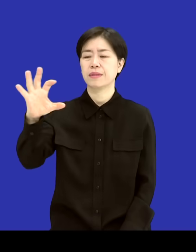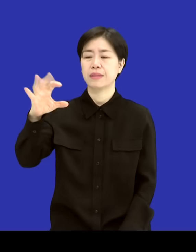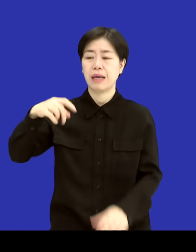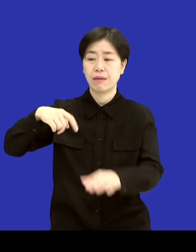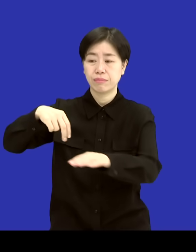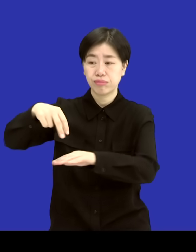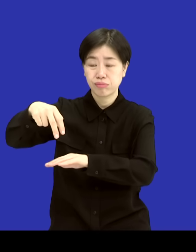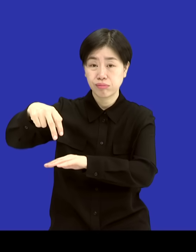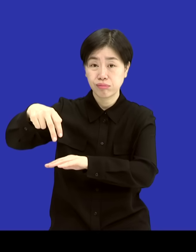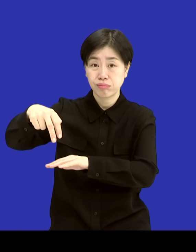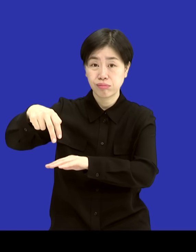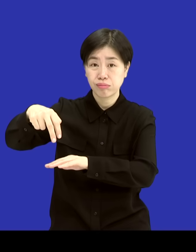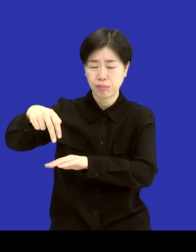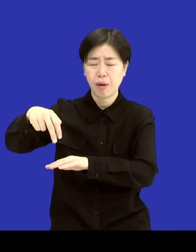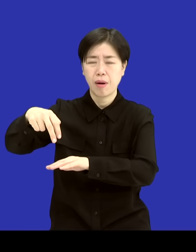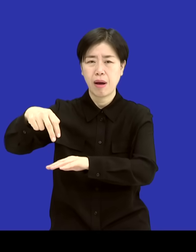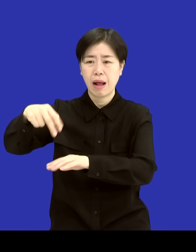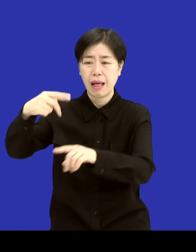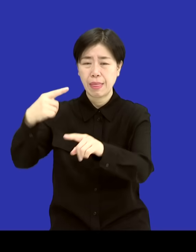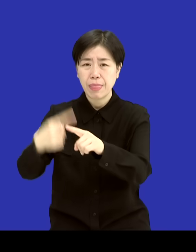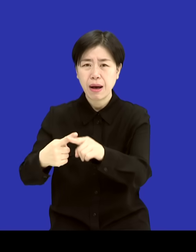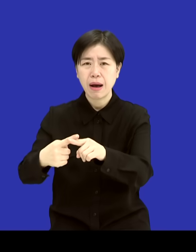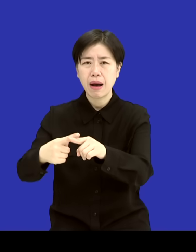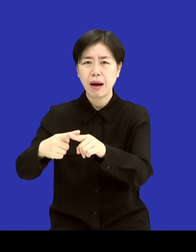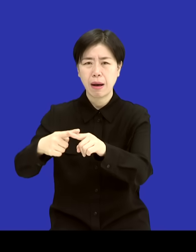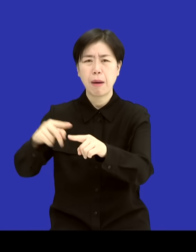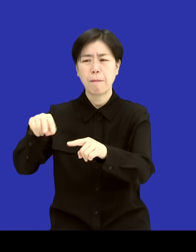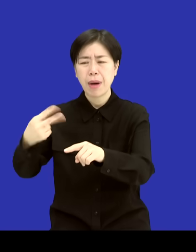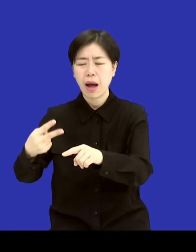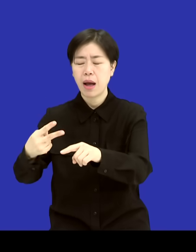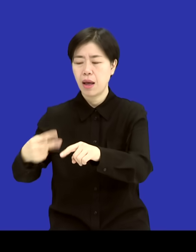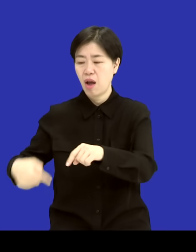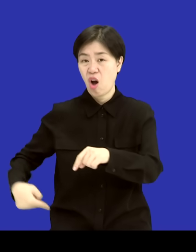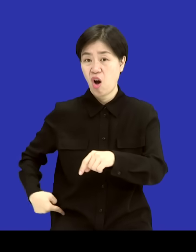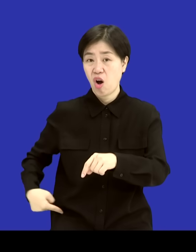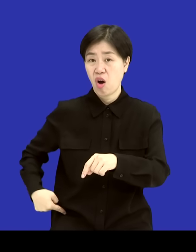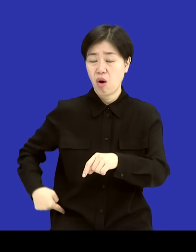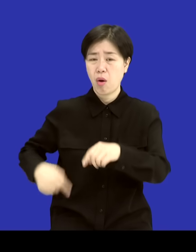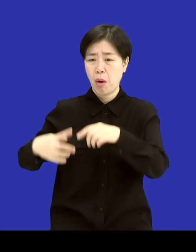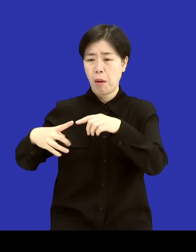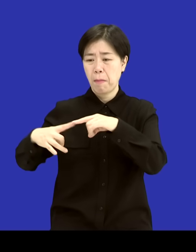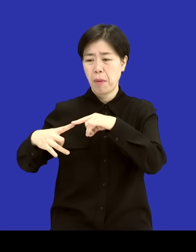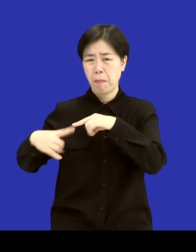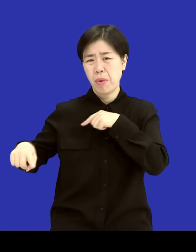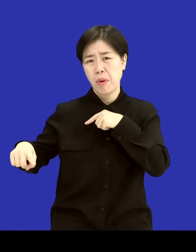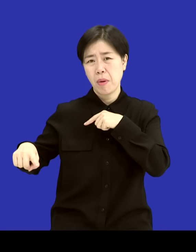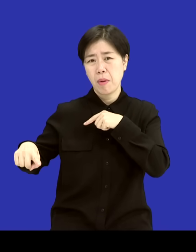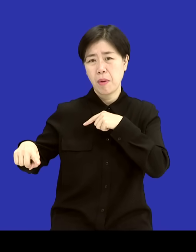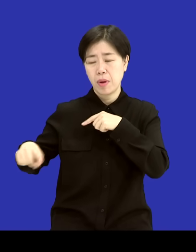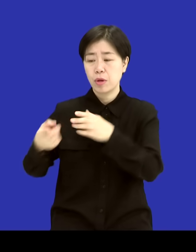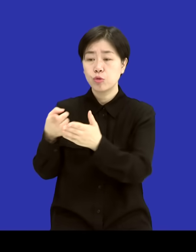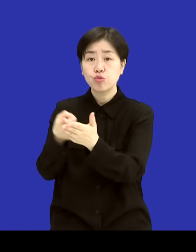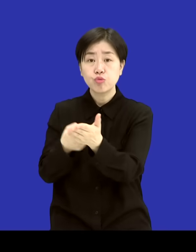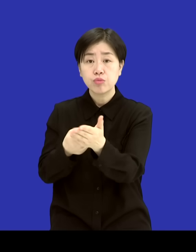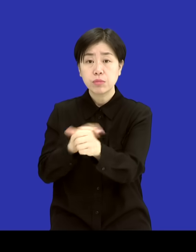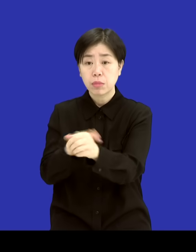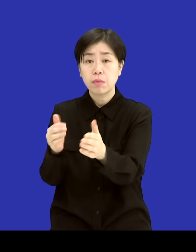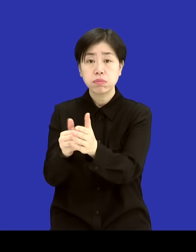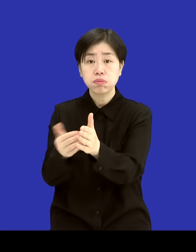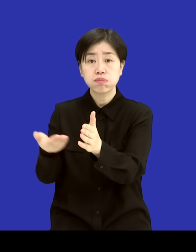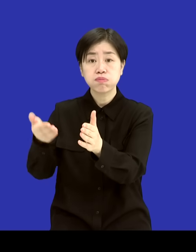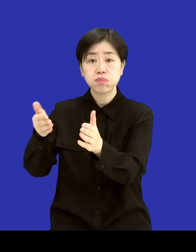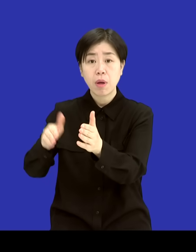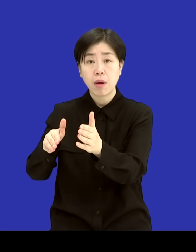여기가 엉덩이뼈가 이제 다 골절돼서? 으스러지셨다고 골절이 됐었는데 네. 수술을 잘 마쳤는데 깨어나지를